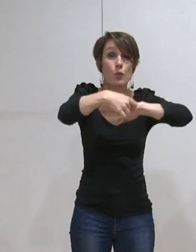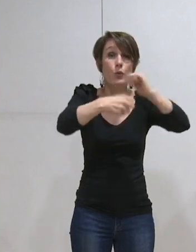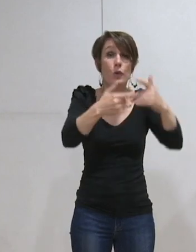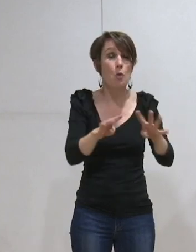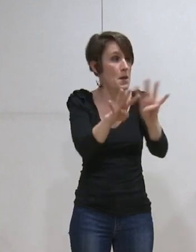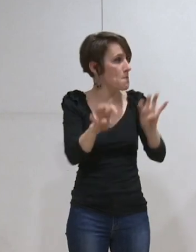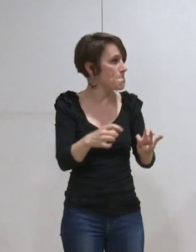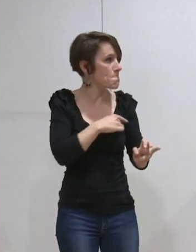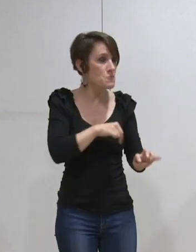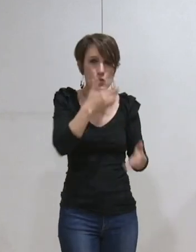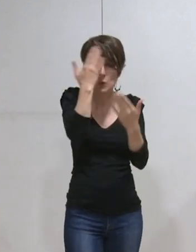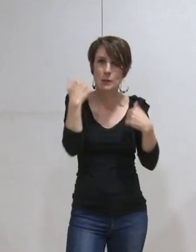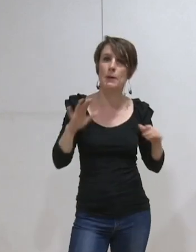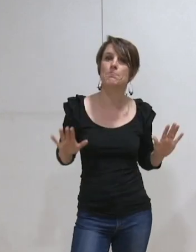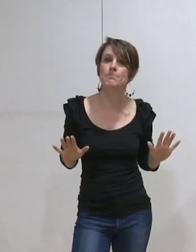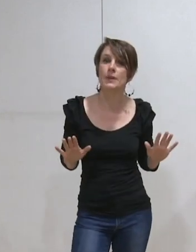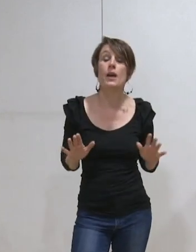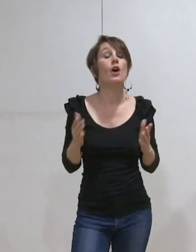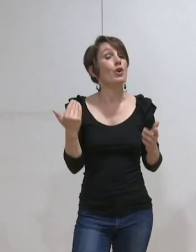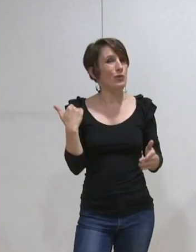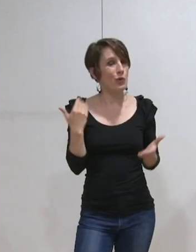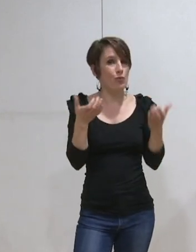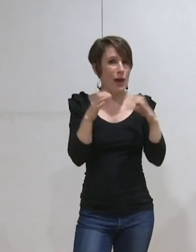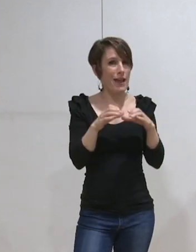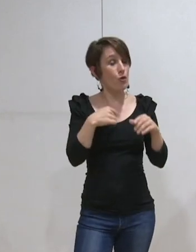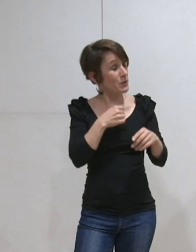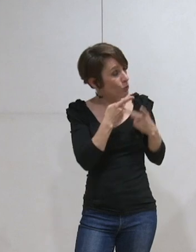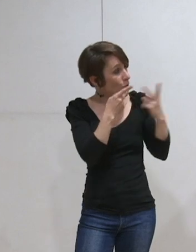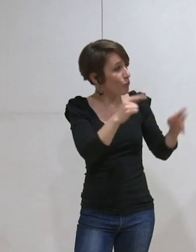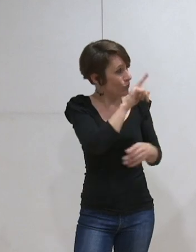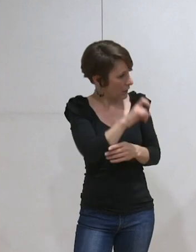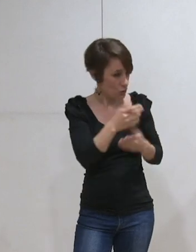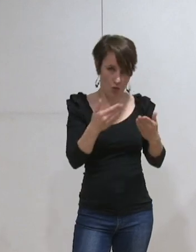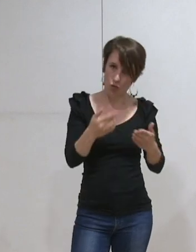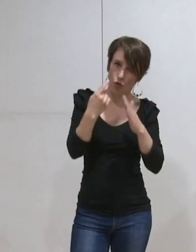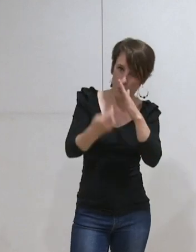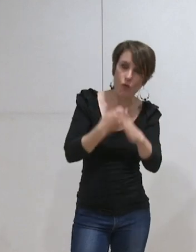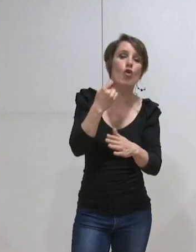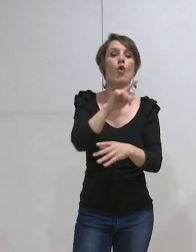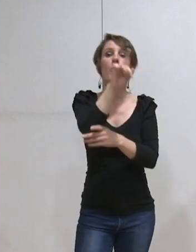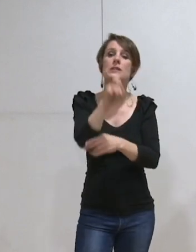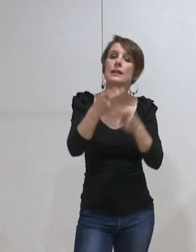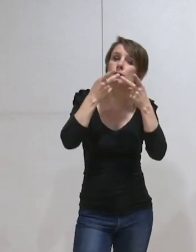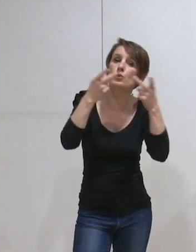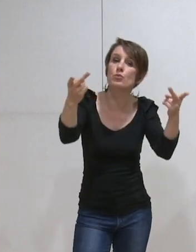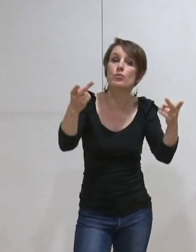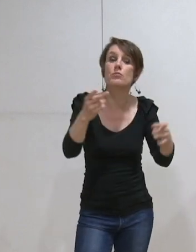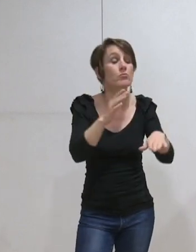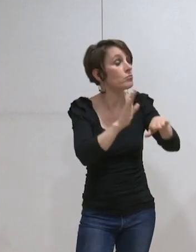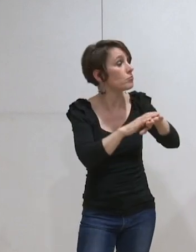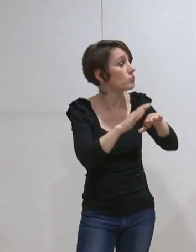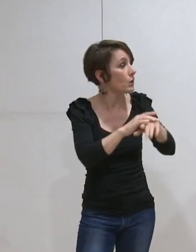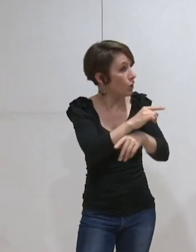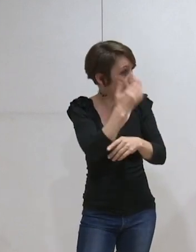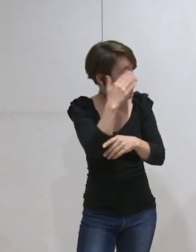Maire j'avais posé la question en commission je me permets de vous reposer aujourd'hui la question est-ce que vous connaissez aujourd'hui le montant du